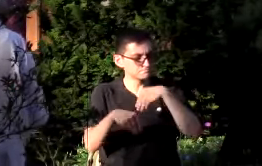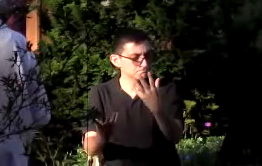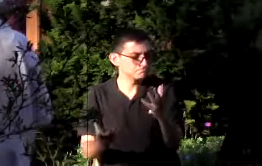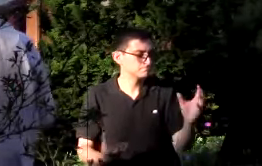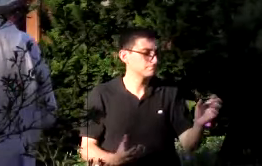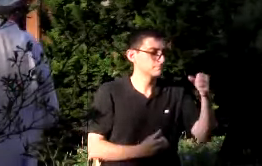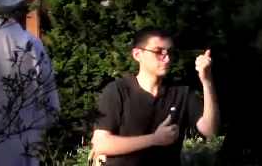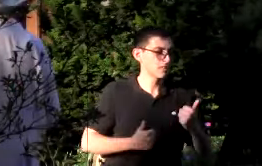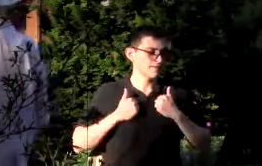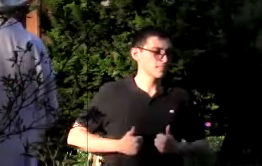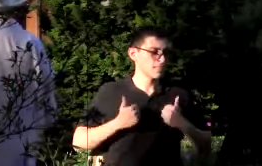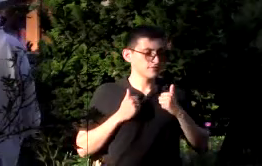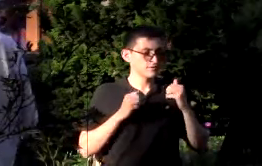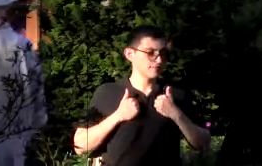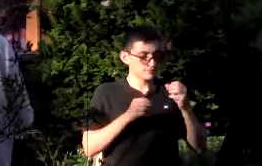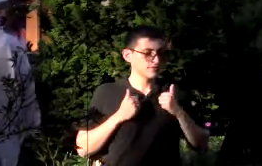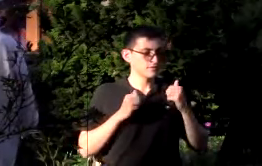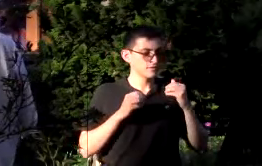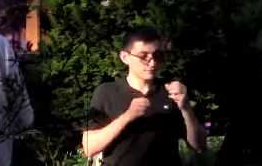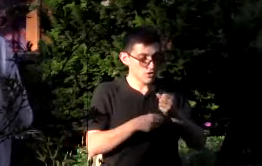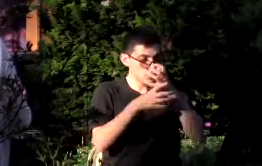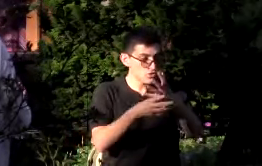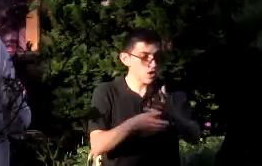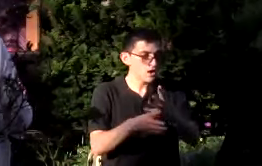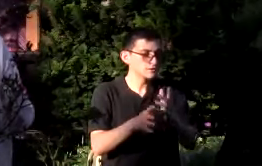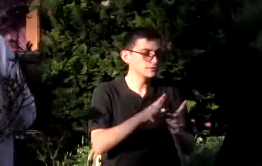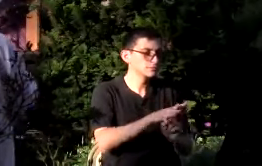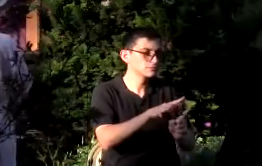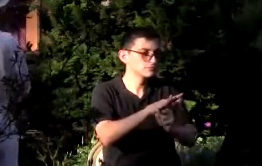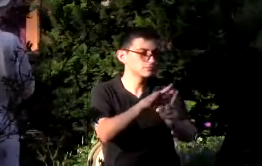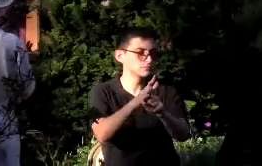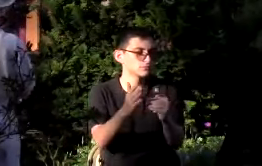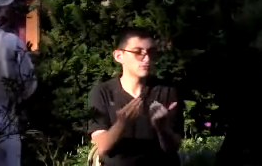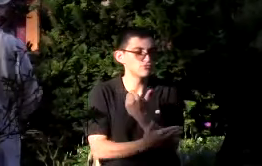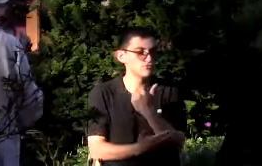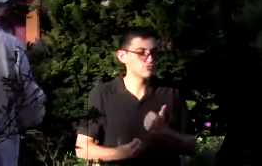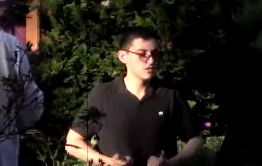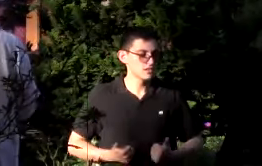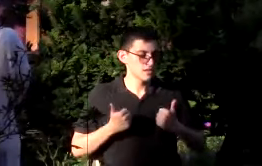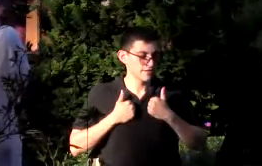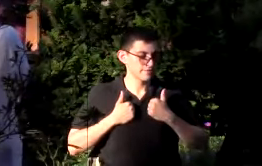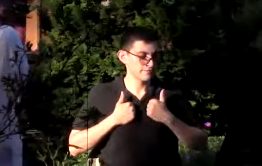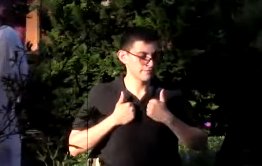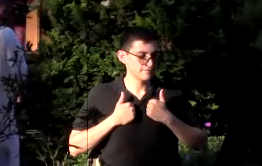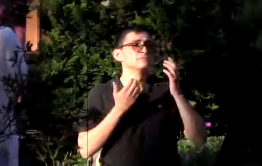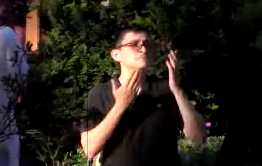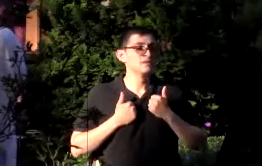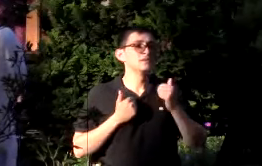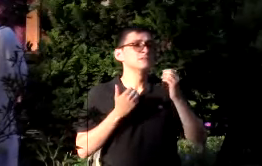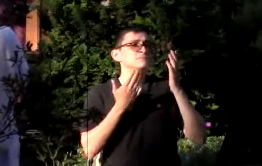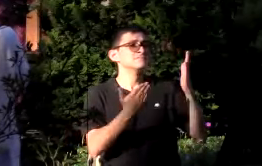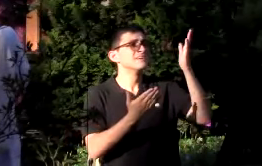ומצמיח ישוע, ונאמן אתה להיות הכל, ברוך אתה